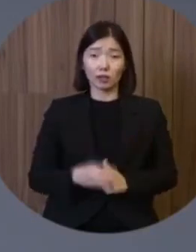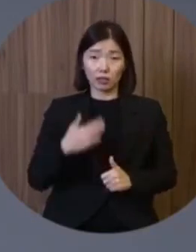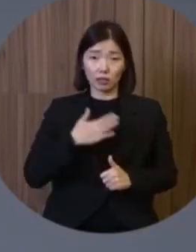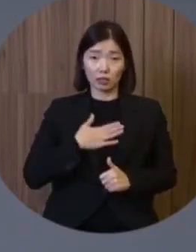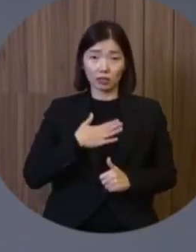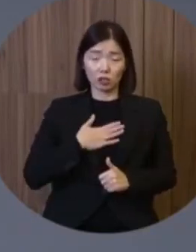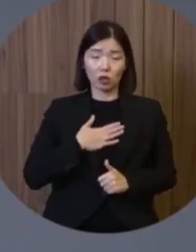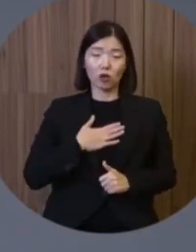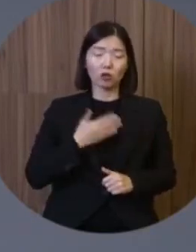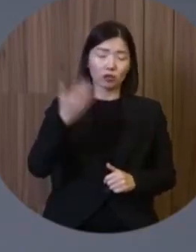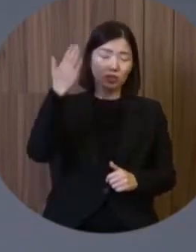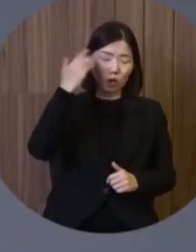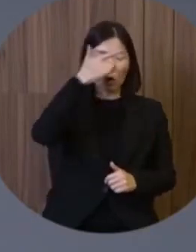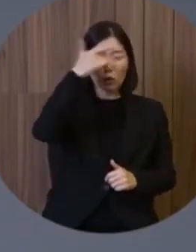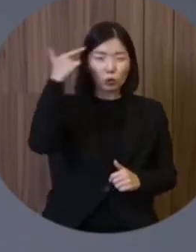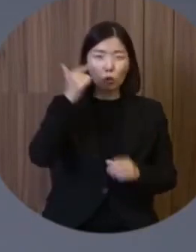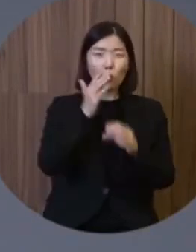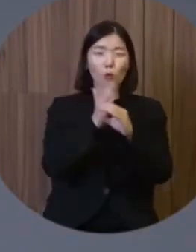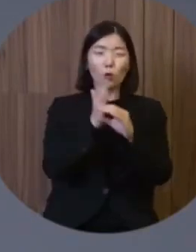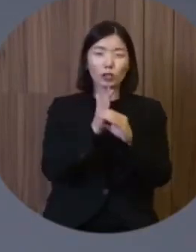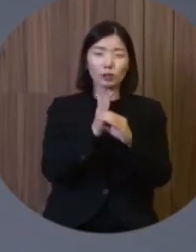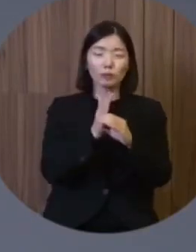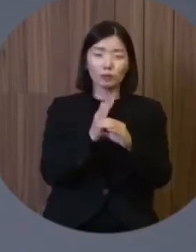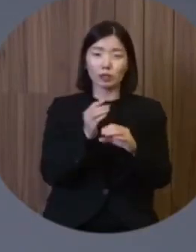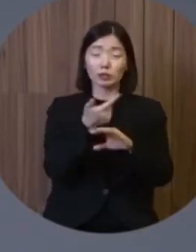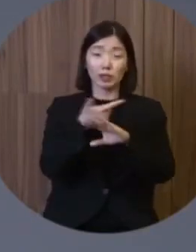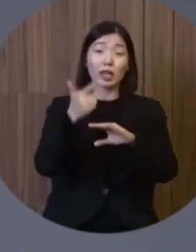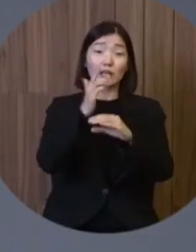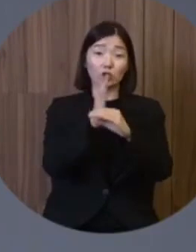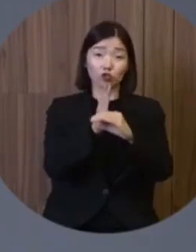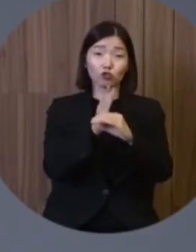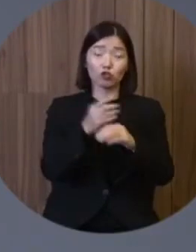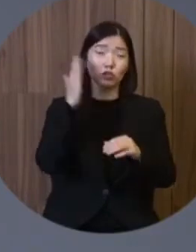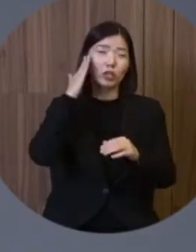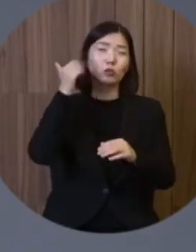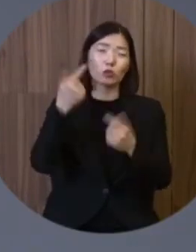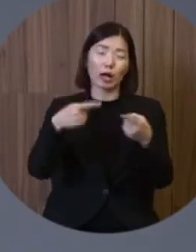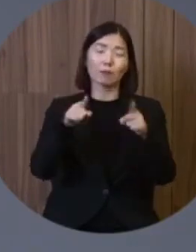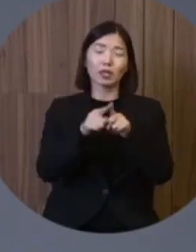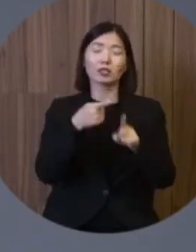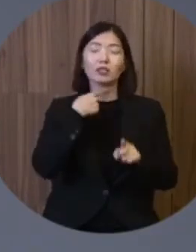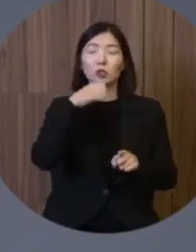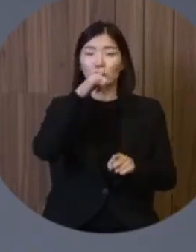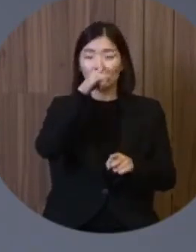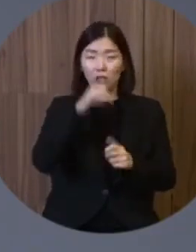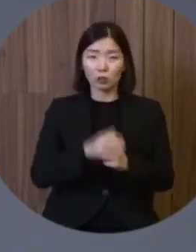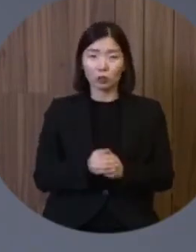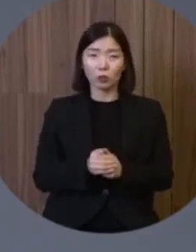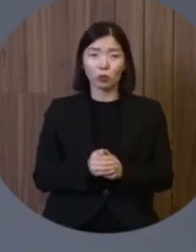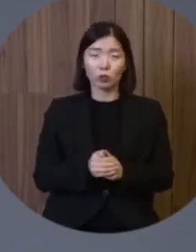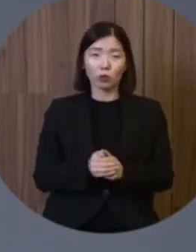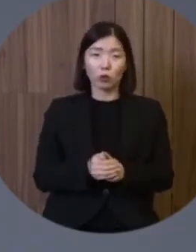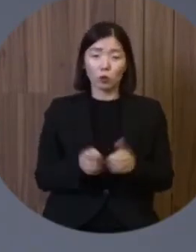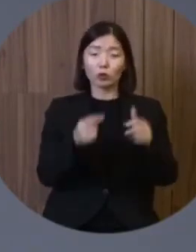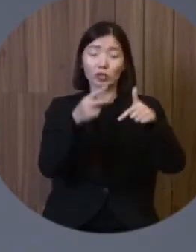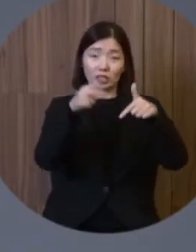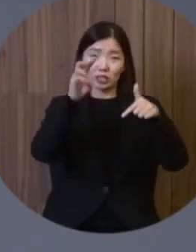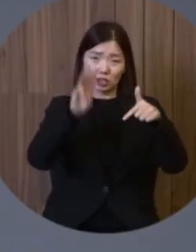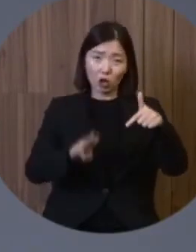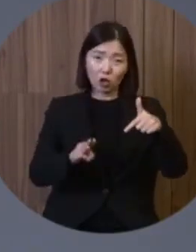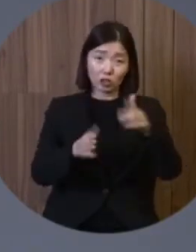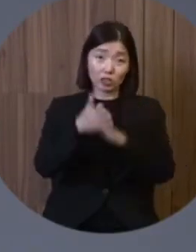송영길, 김대중, 노무현, 문재인 대통령과 한계를 거쳐 민주당을 지켜왔습니다. 오선 국회의원과